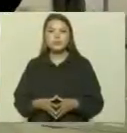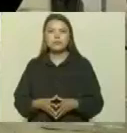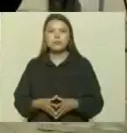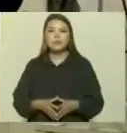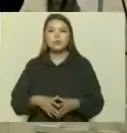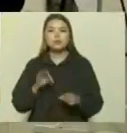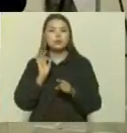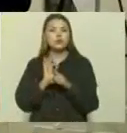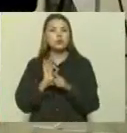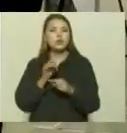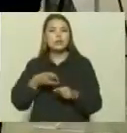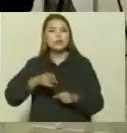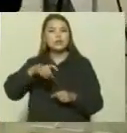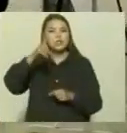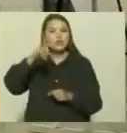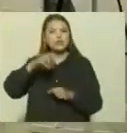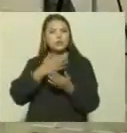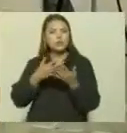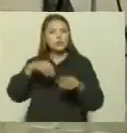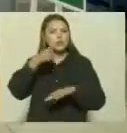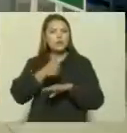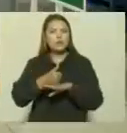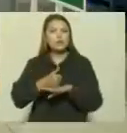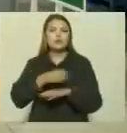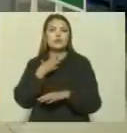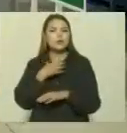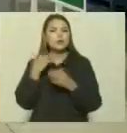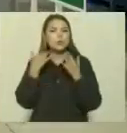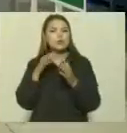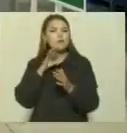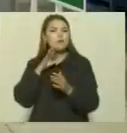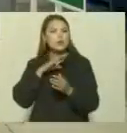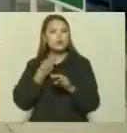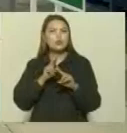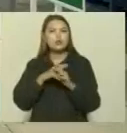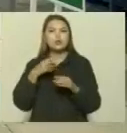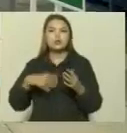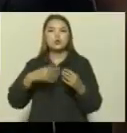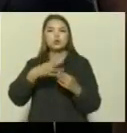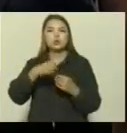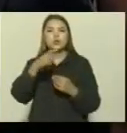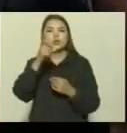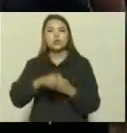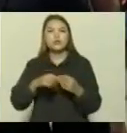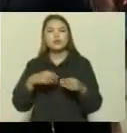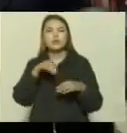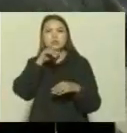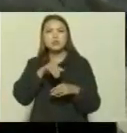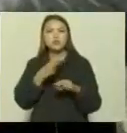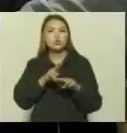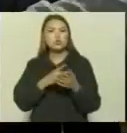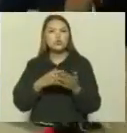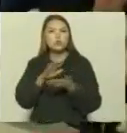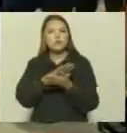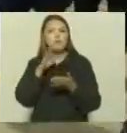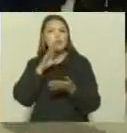Для города нефтяников «Озенинвест» является главным жизнеобеспечивающим предприятием. Здесь работает 41 специалист, который очищает техническую